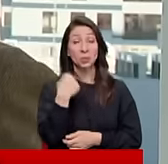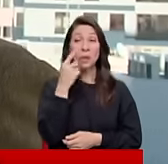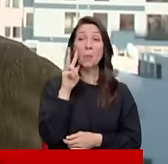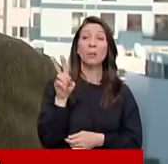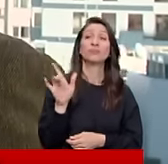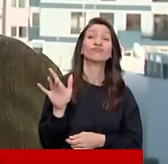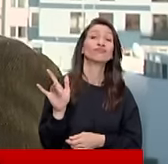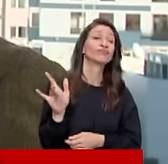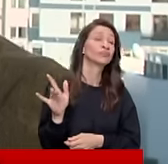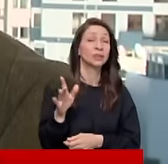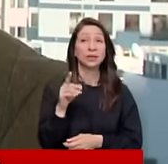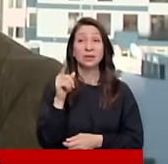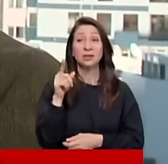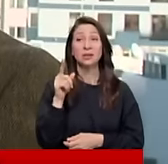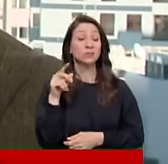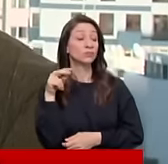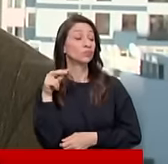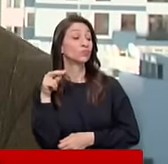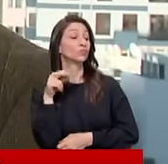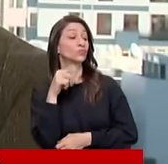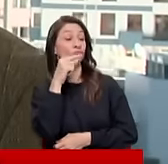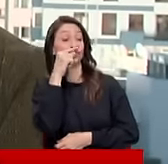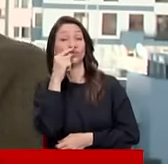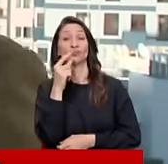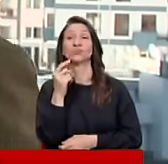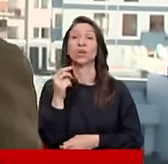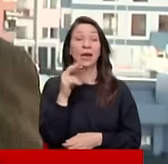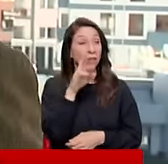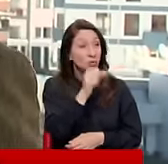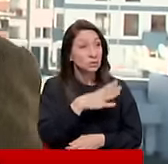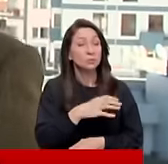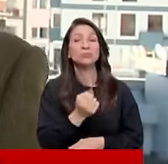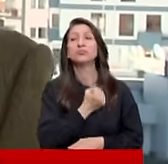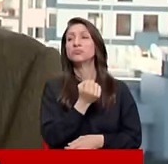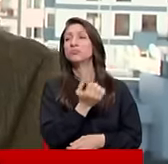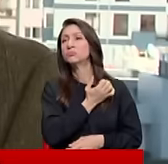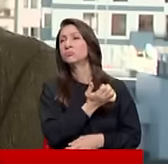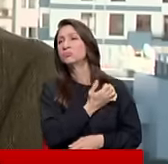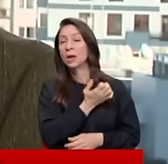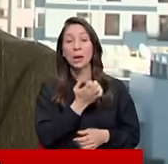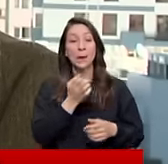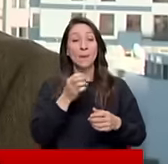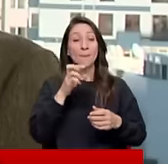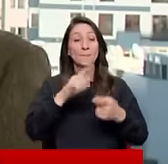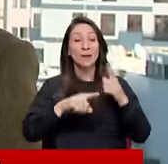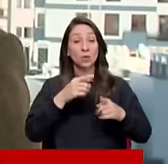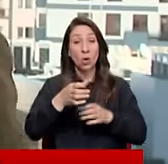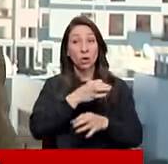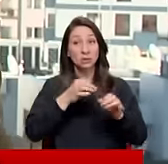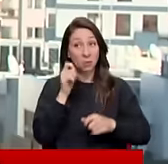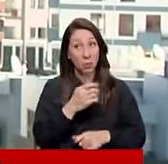bakmıyor, seni böyle tepeden görüyor, hor görüyor, randevu vermiyor, parti organizasyonu yapıyor,